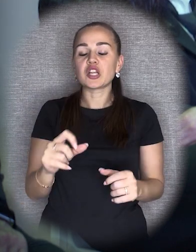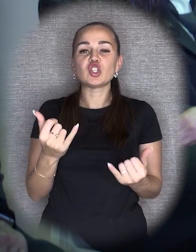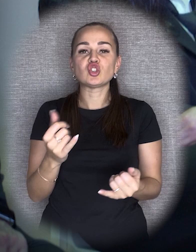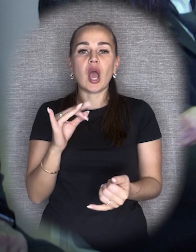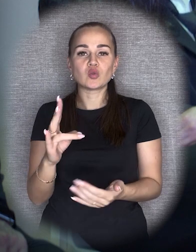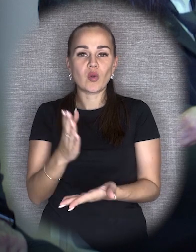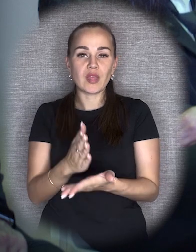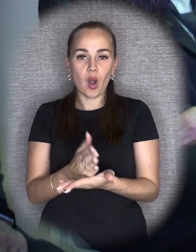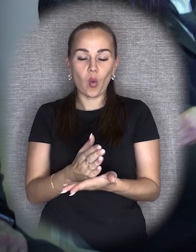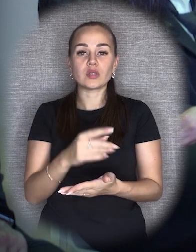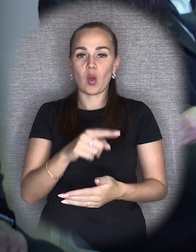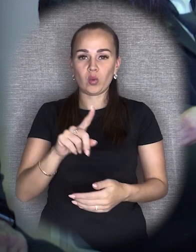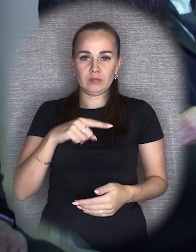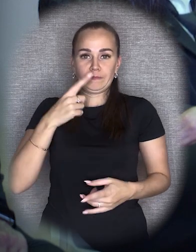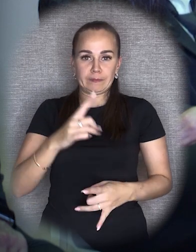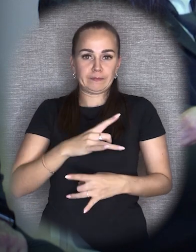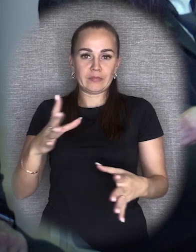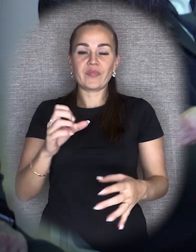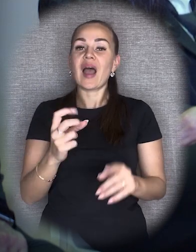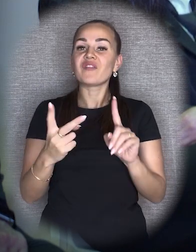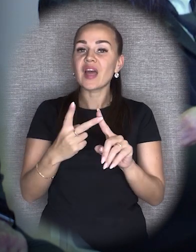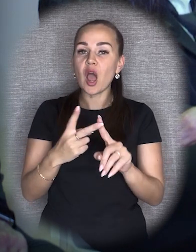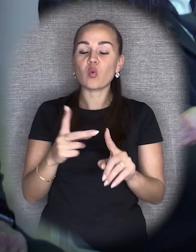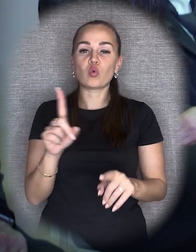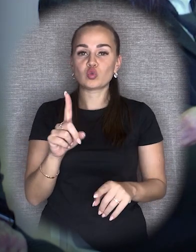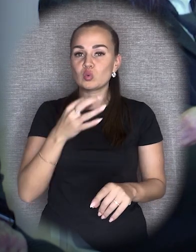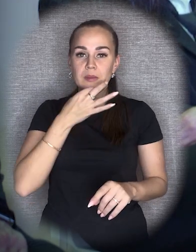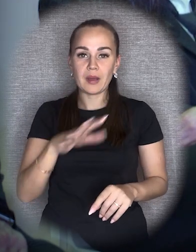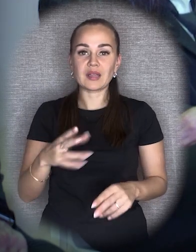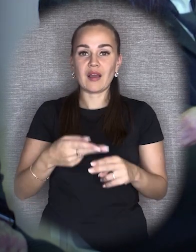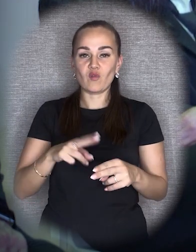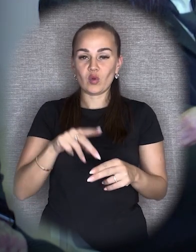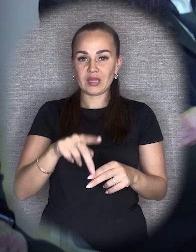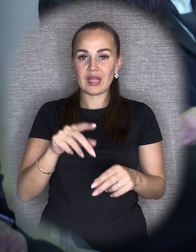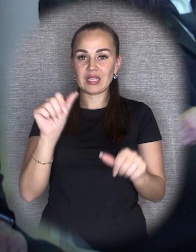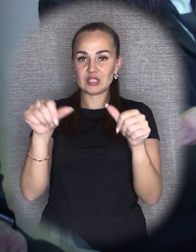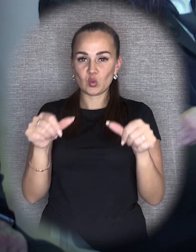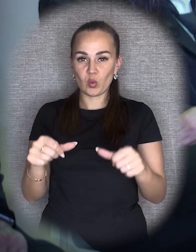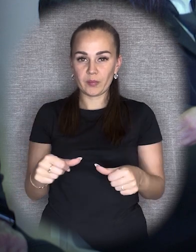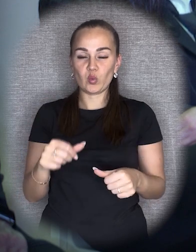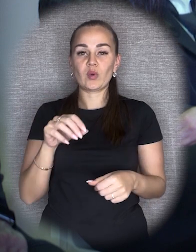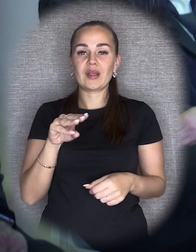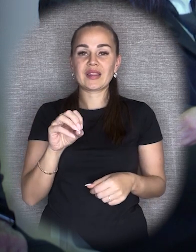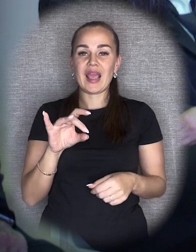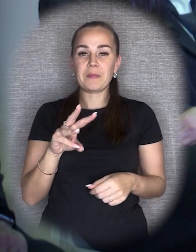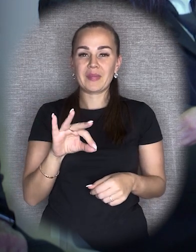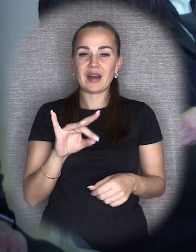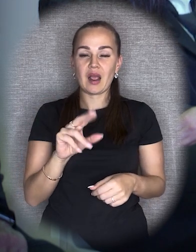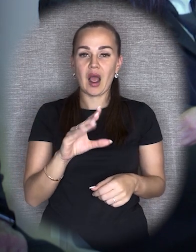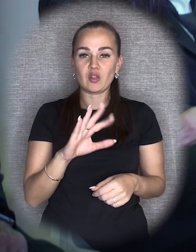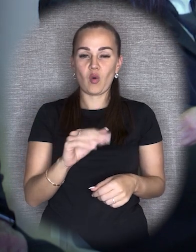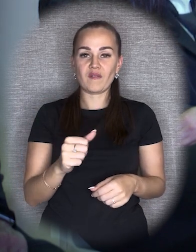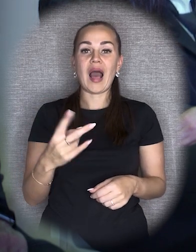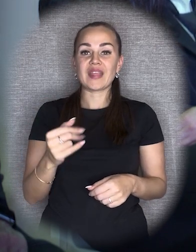просто это сама история. А второй, вызвавшего негодование, был вот этот скульптурный портрет Юрия Тимирканова. На первом этаже, естественно,